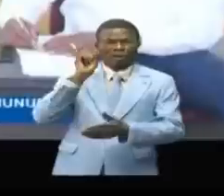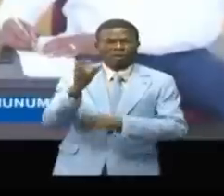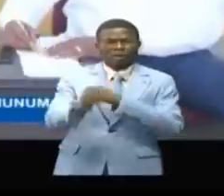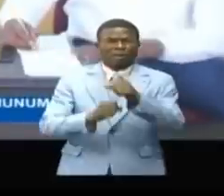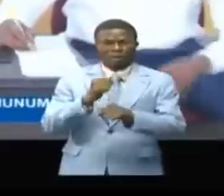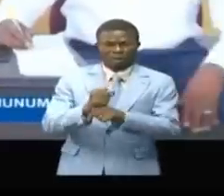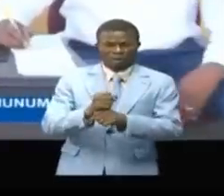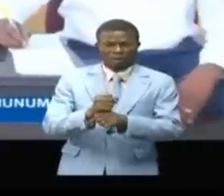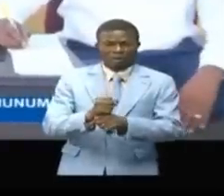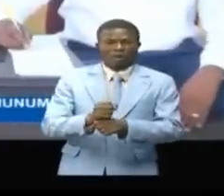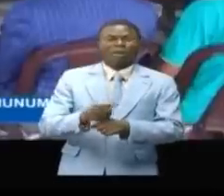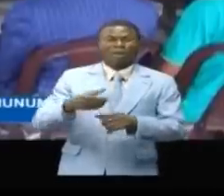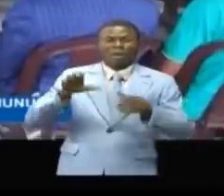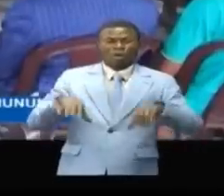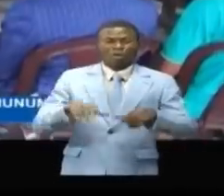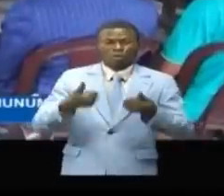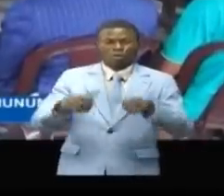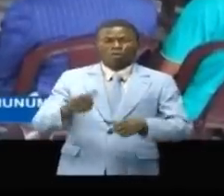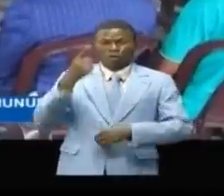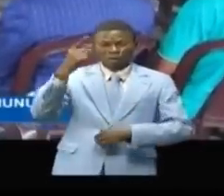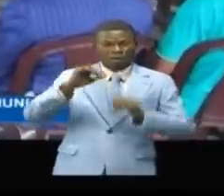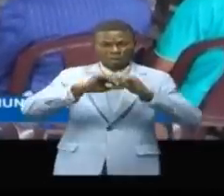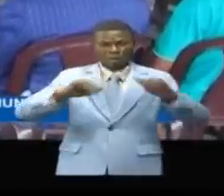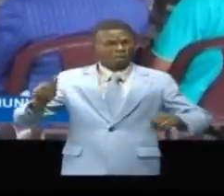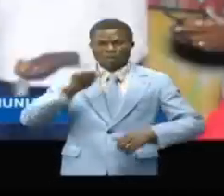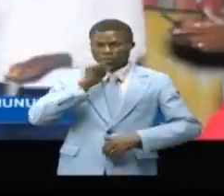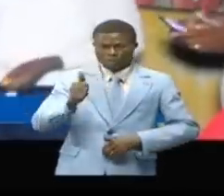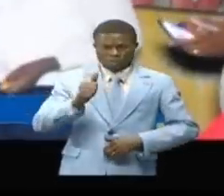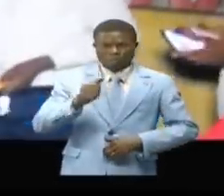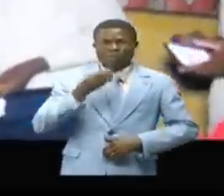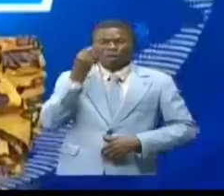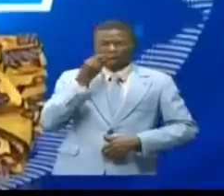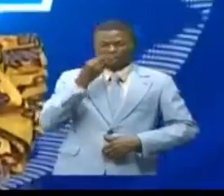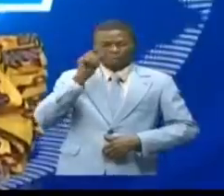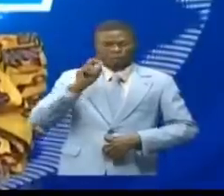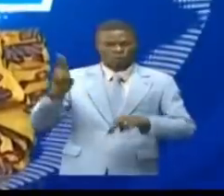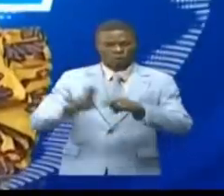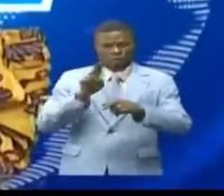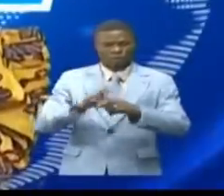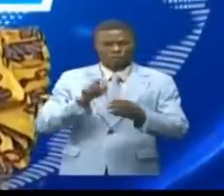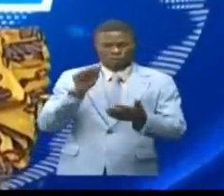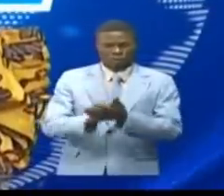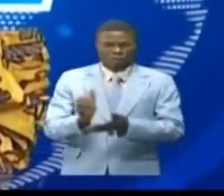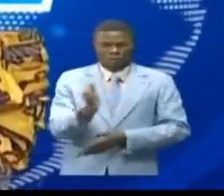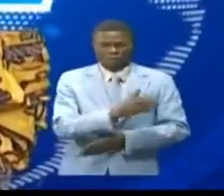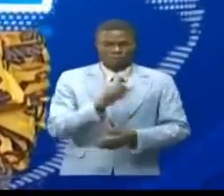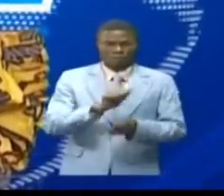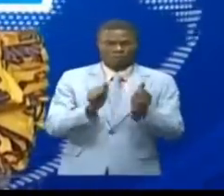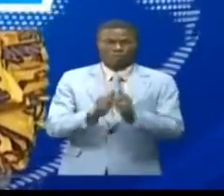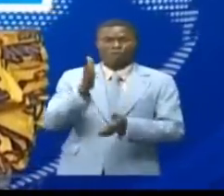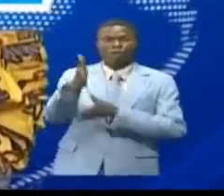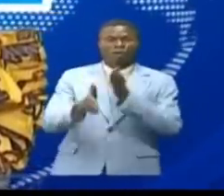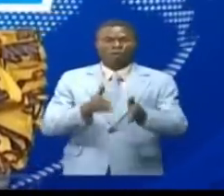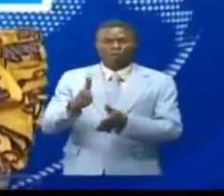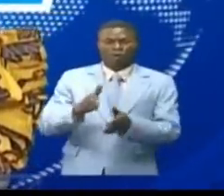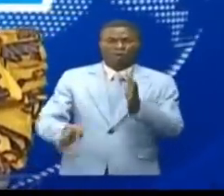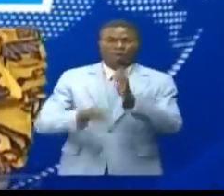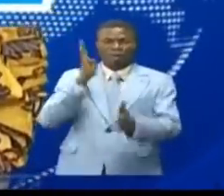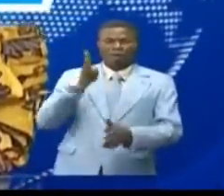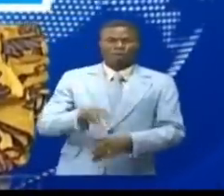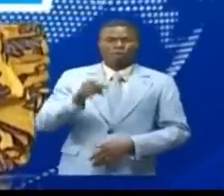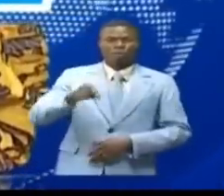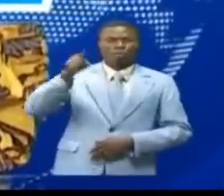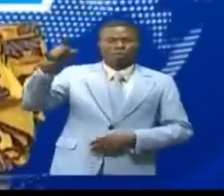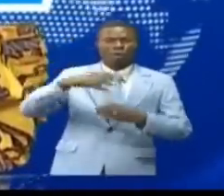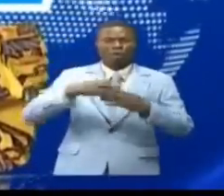reste indivisible, ce slogan doit rester d'application. Affaire détournement de 14 millions de